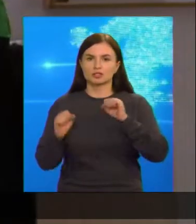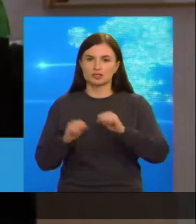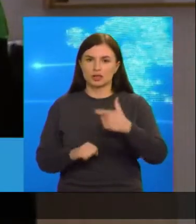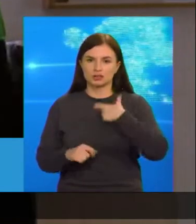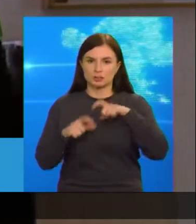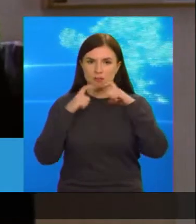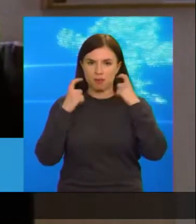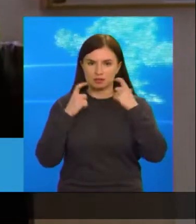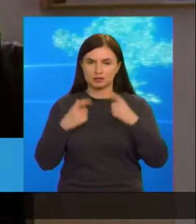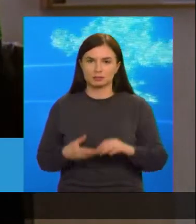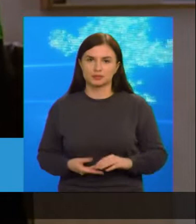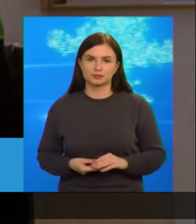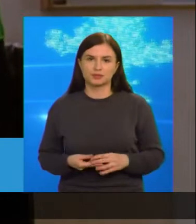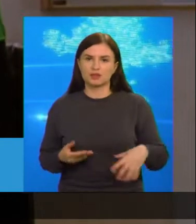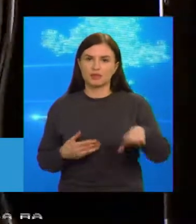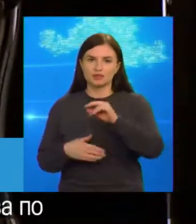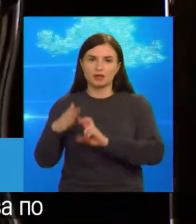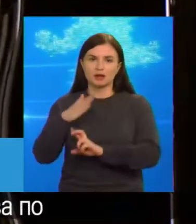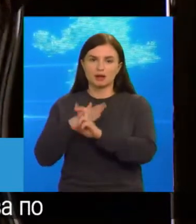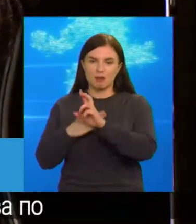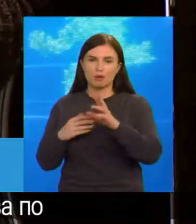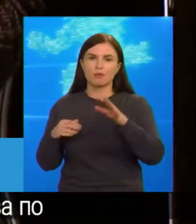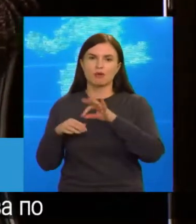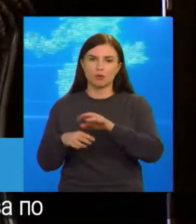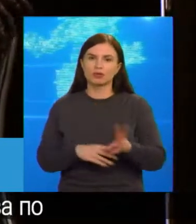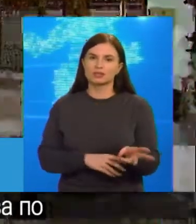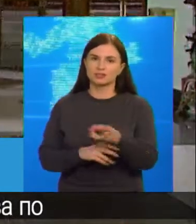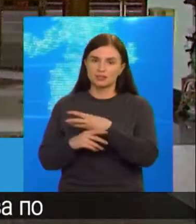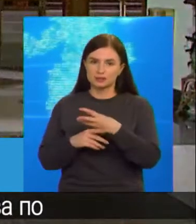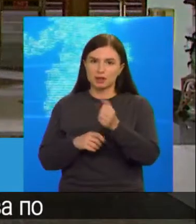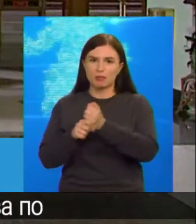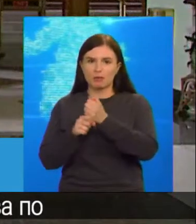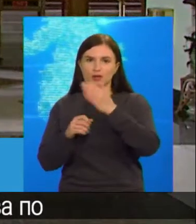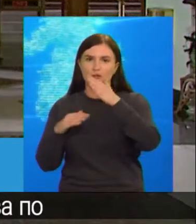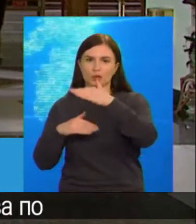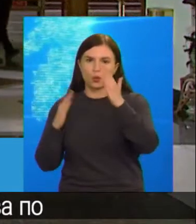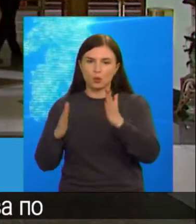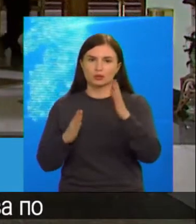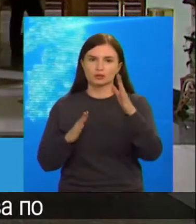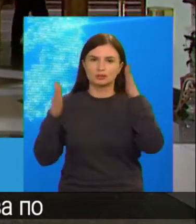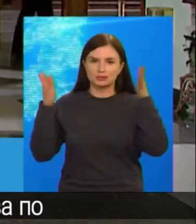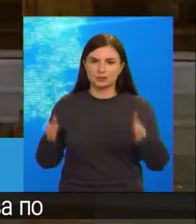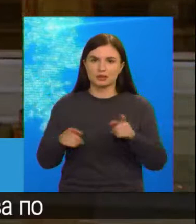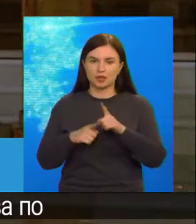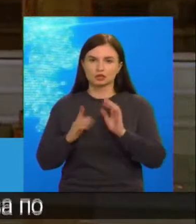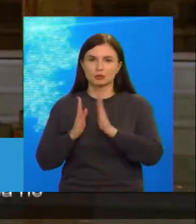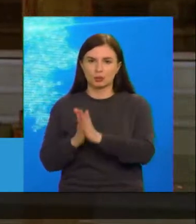масками. Во всех храмах проводят дезинфекцию. Обрабатывают иконы, стены. Верующих также просят,